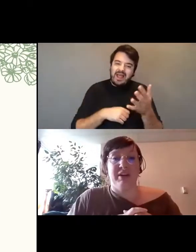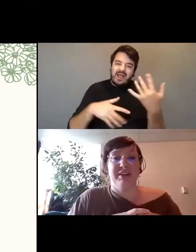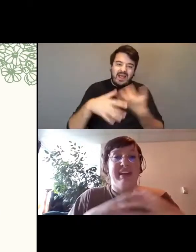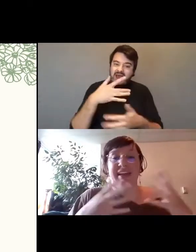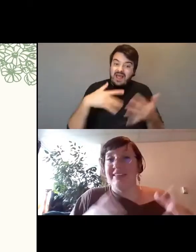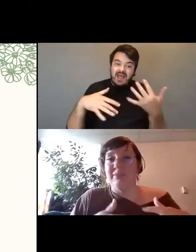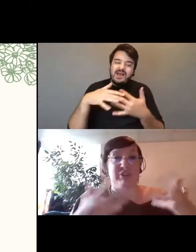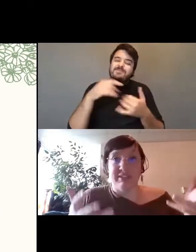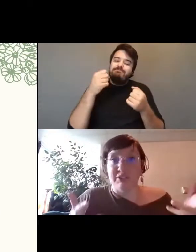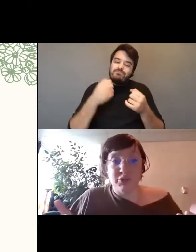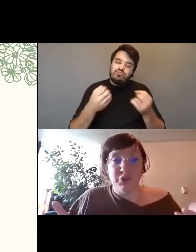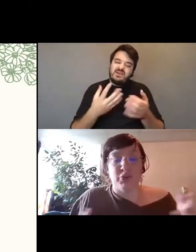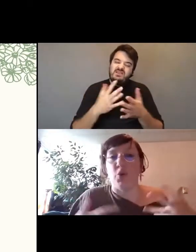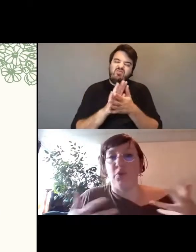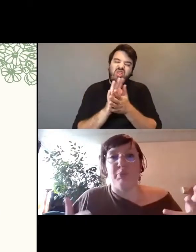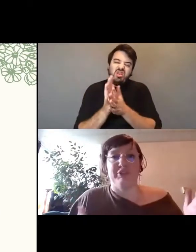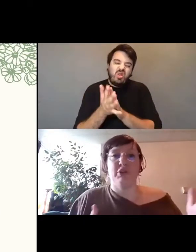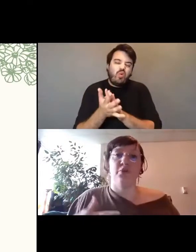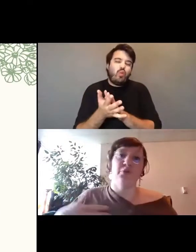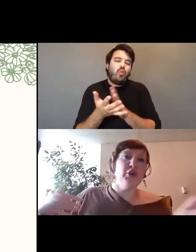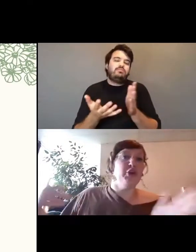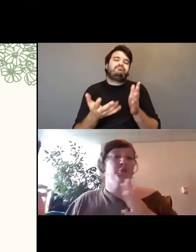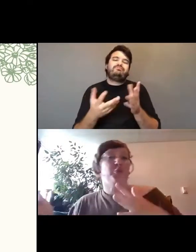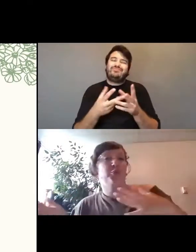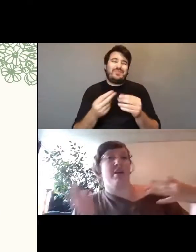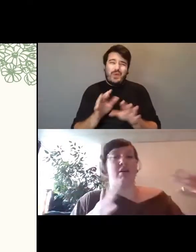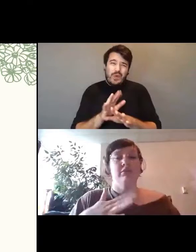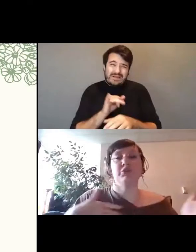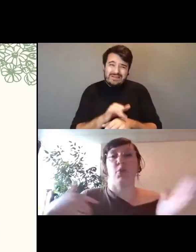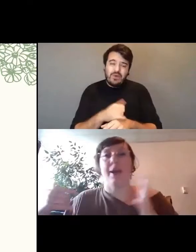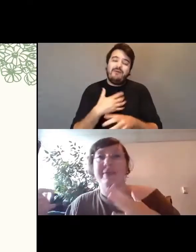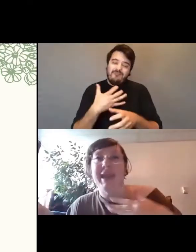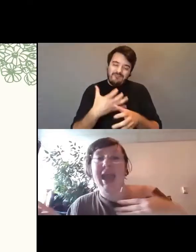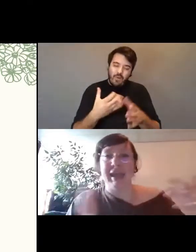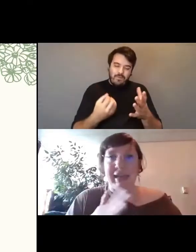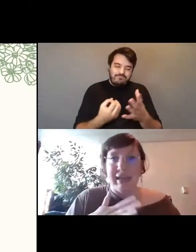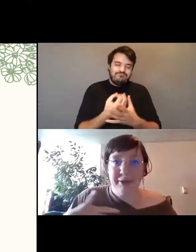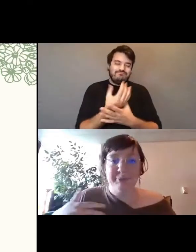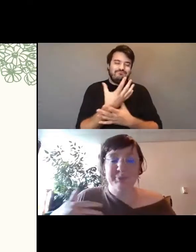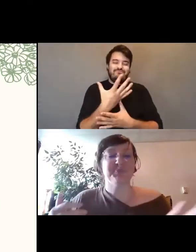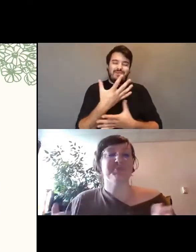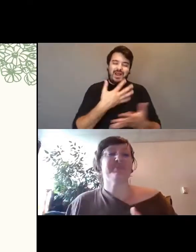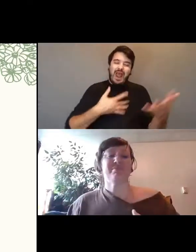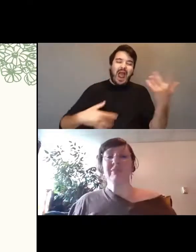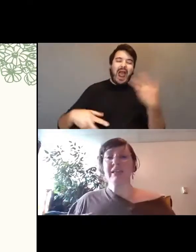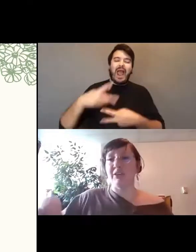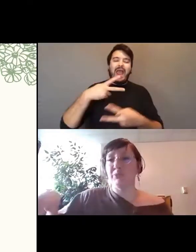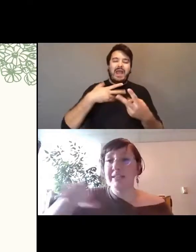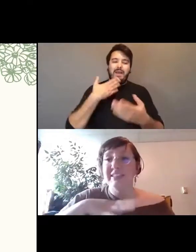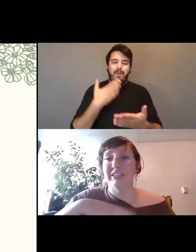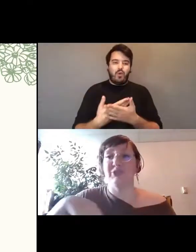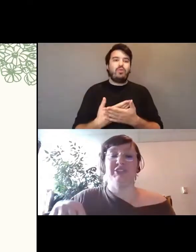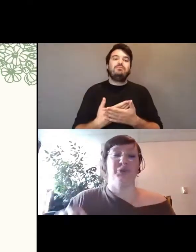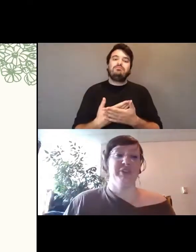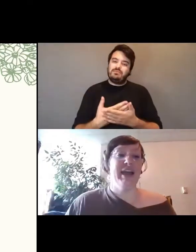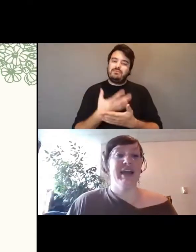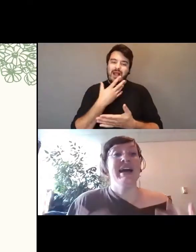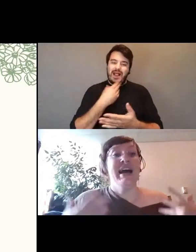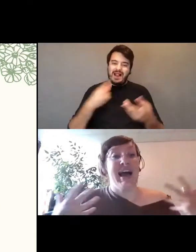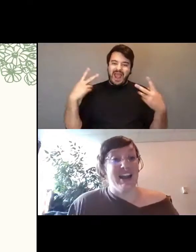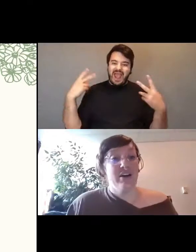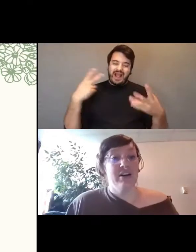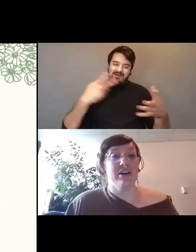ça pourrait créer des moisissures. Donc, on ne veut pas ça. On veut que nos plantes soient bien aérées, qu'il y ait une belle circulation